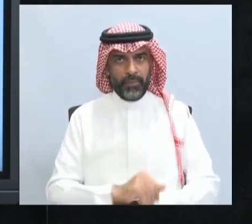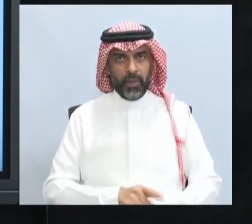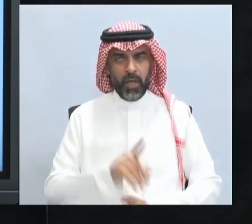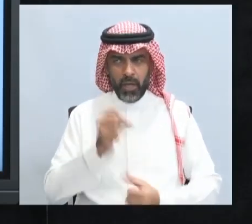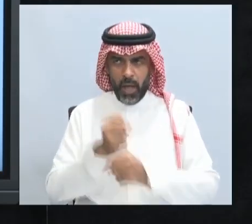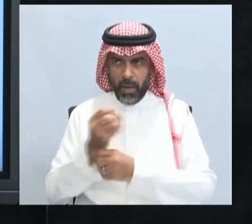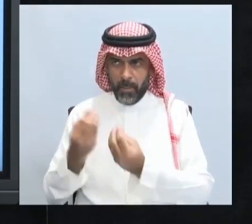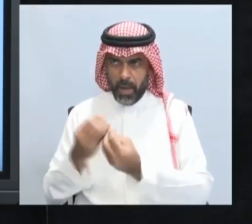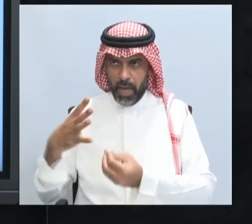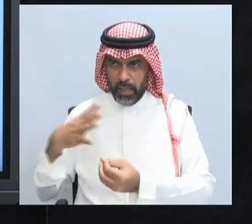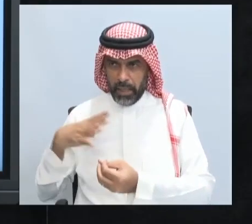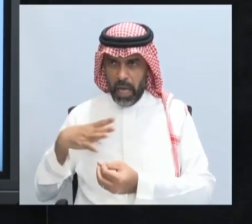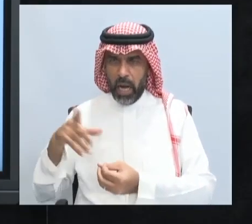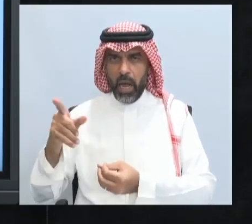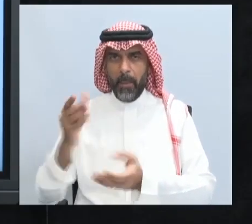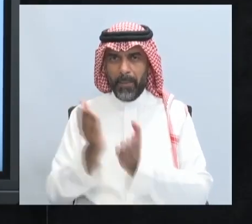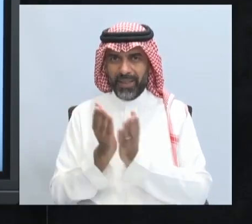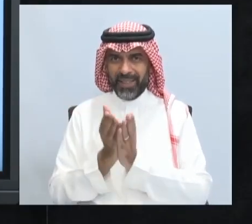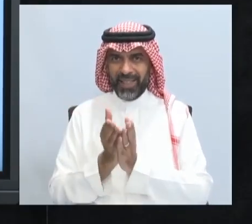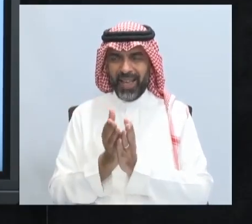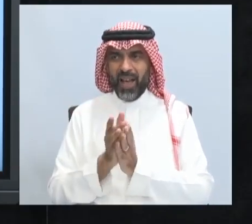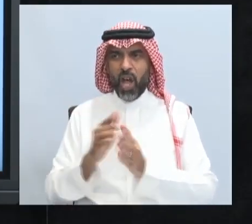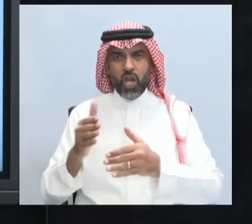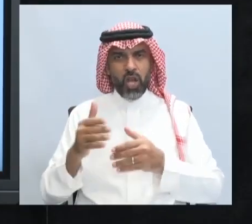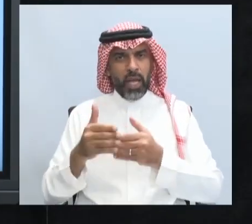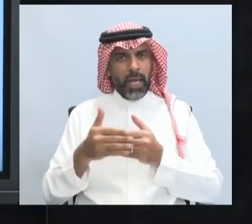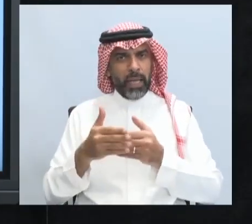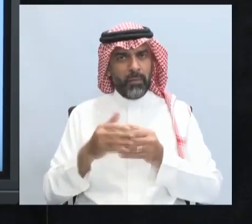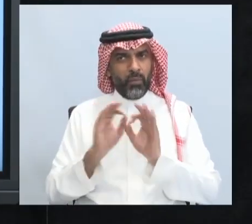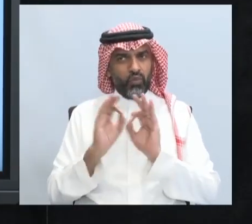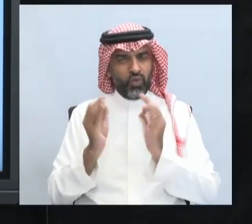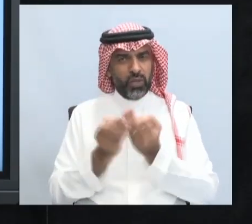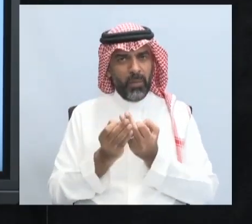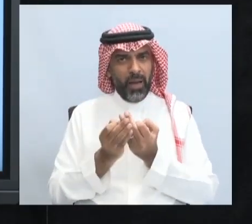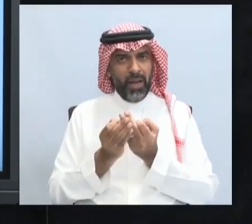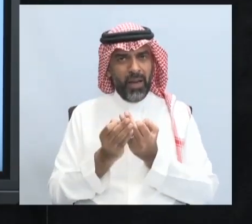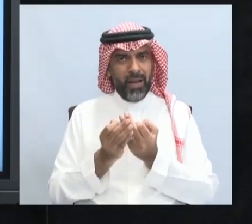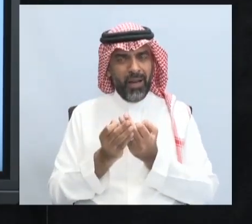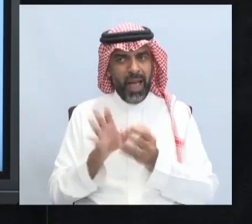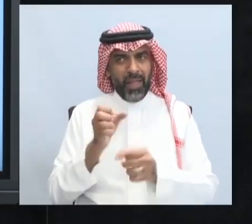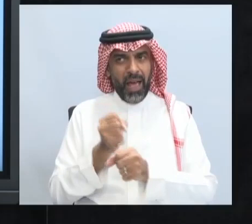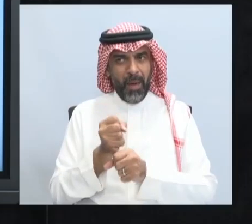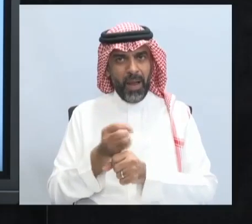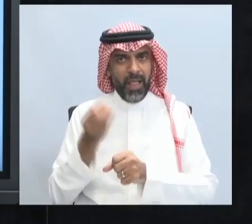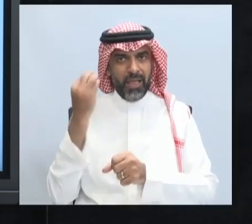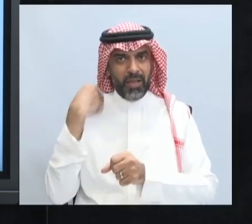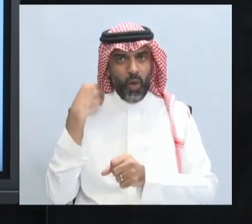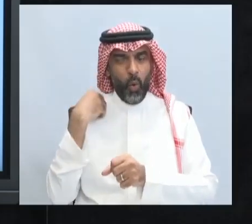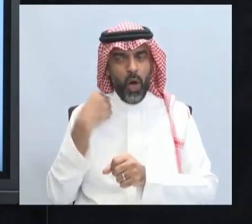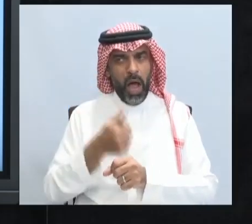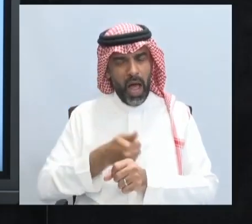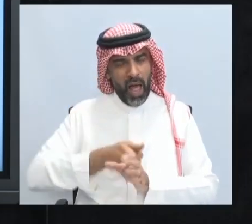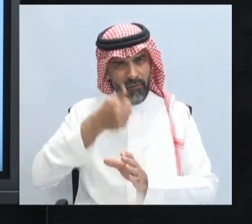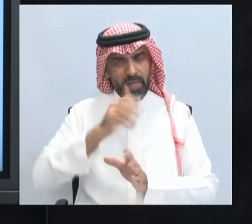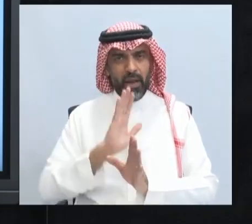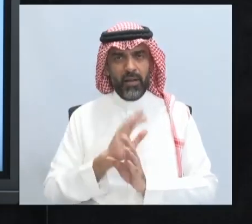المدرسيه مع النشاط مع الخدمه المجتمعيه مع التطوع في مواسم المتاحه لنا بالتاكيد في الحي مع الاسره